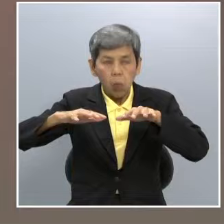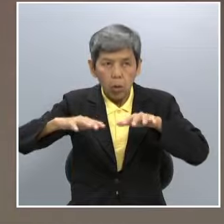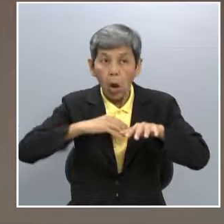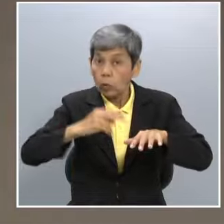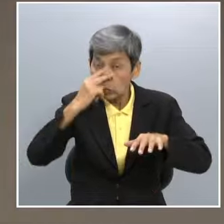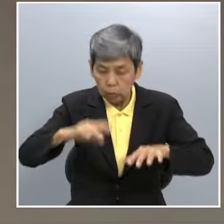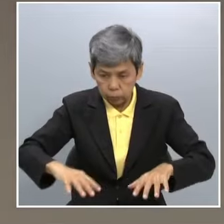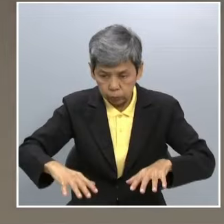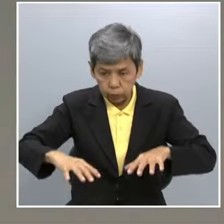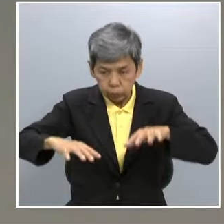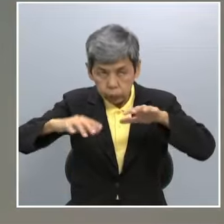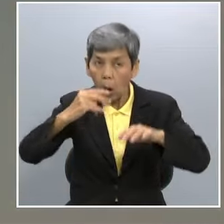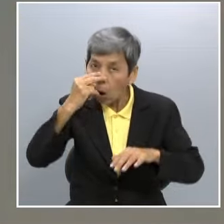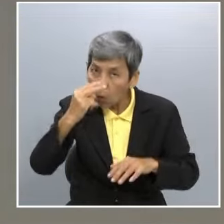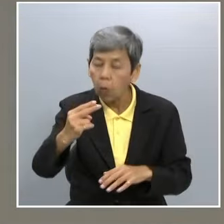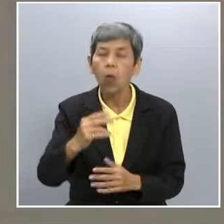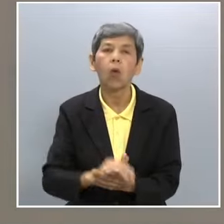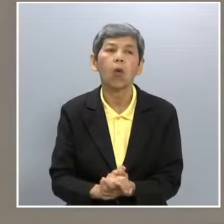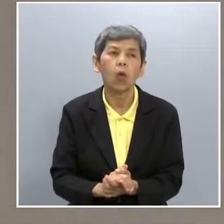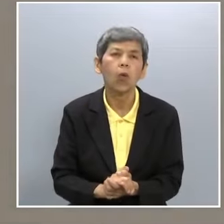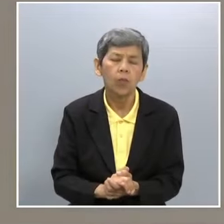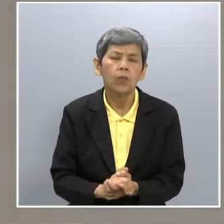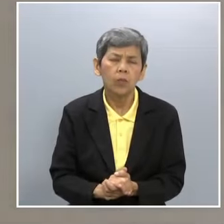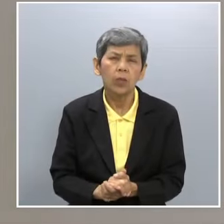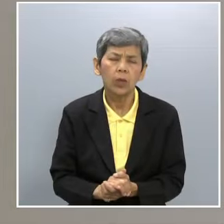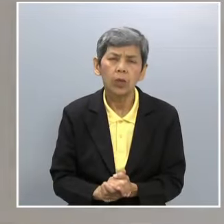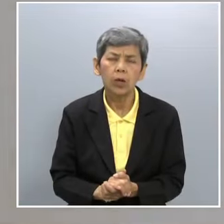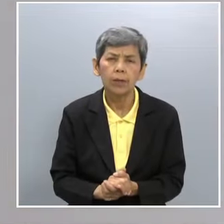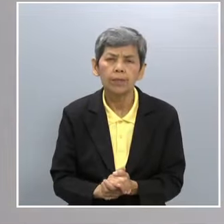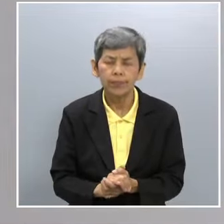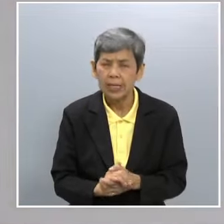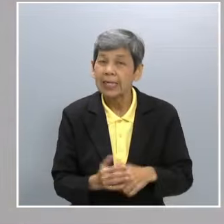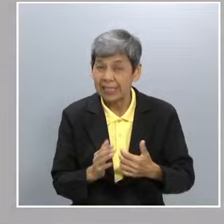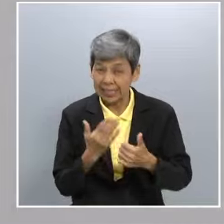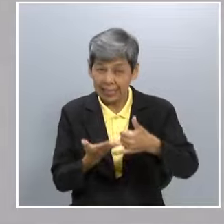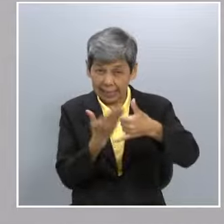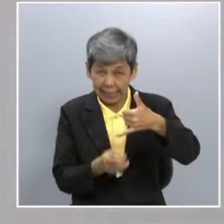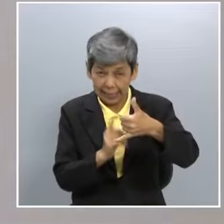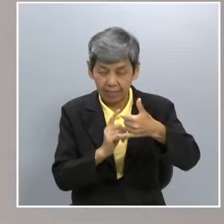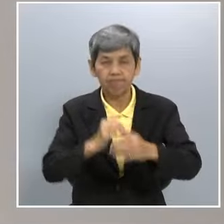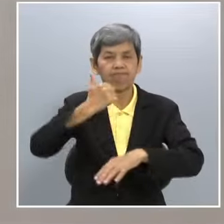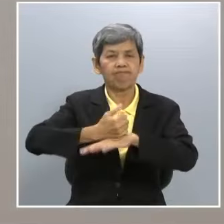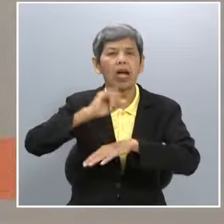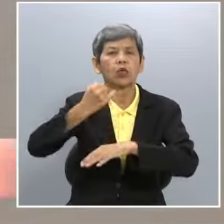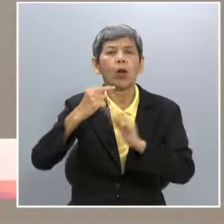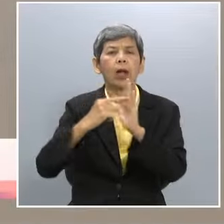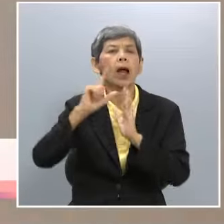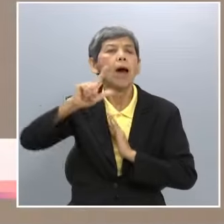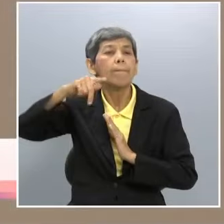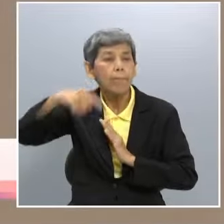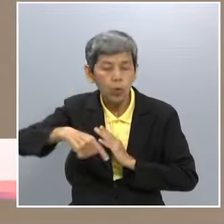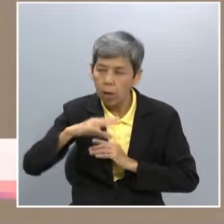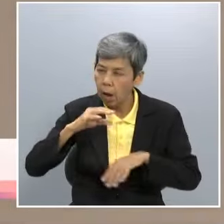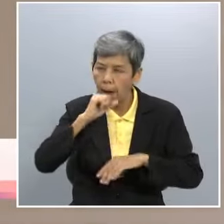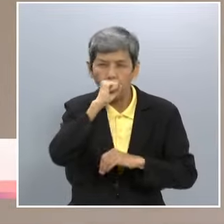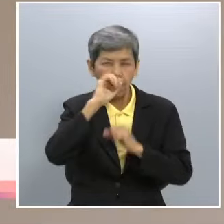ะฮะทางด้านของนายสันติธรยิ้มละไมครับท่านเป็นผู้ว่าราชการจังหวัดลำพูนท่านก็ประกาศแล้